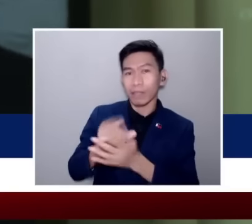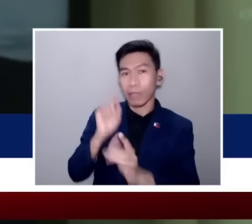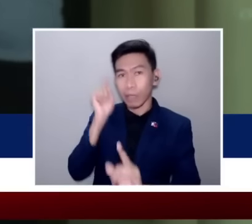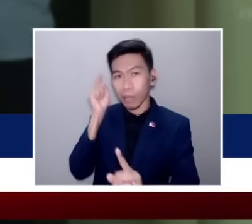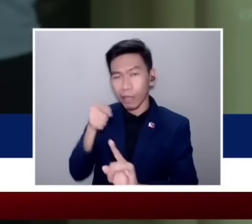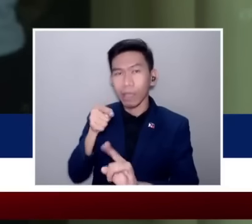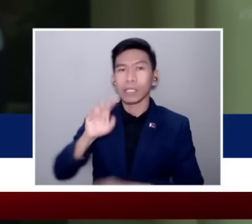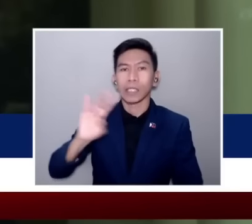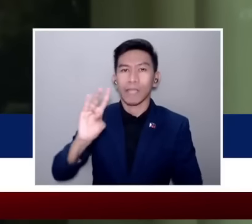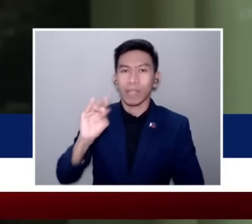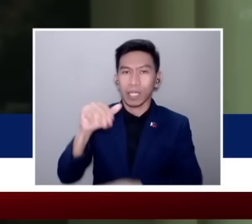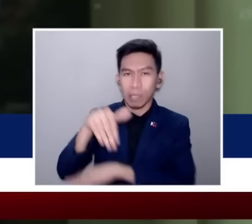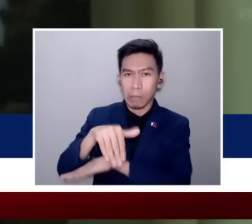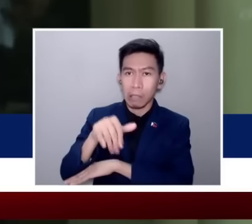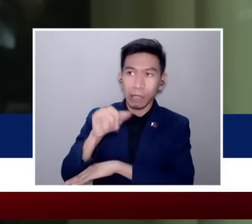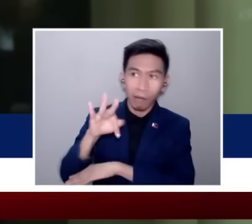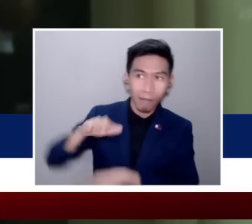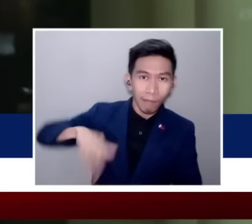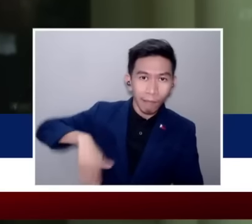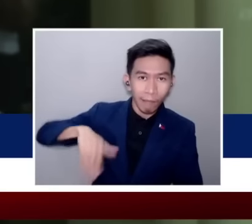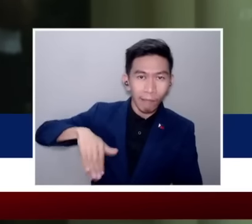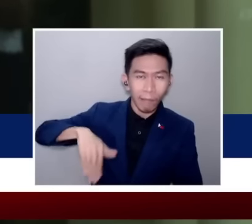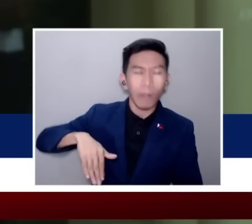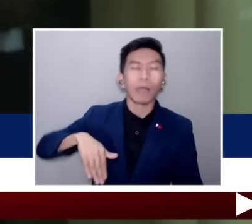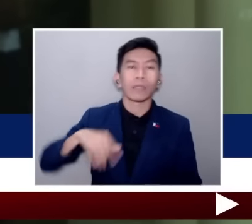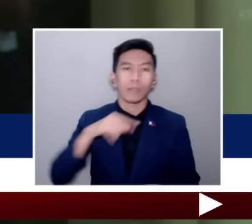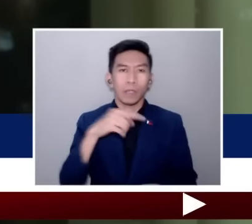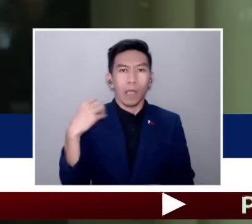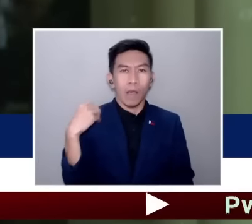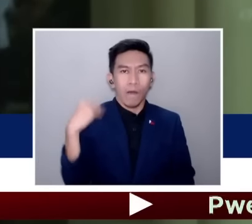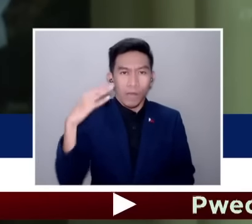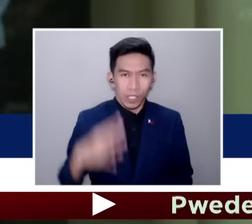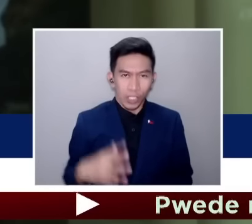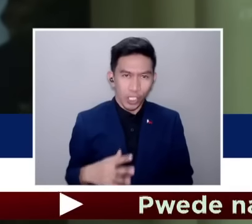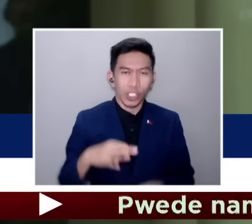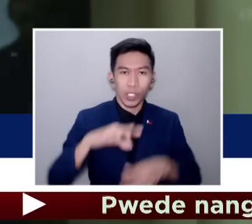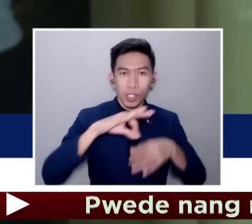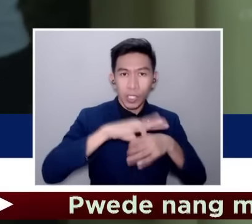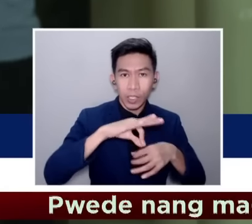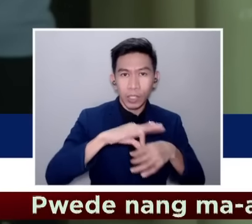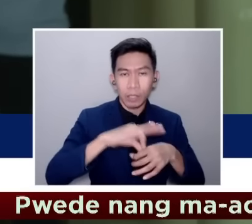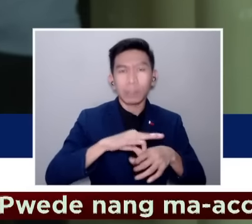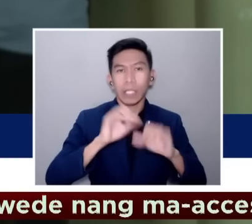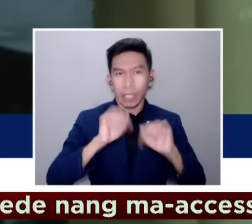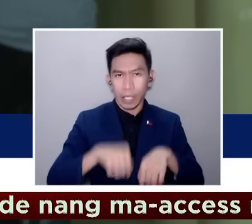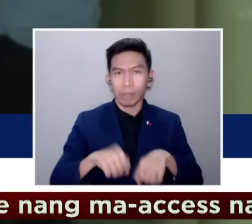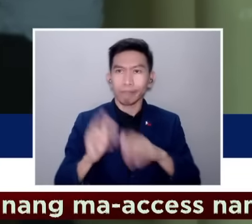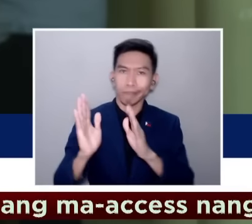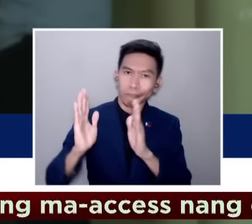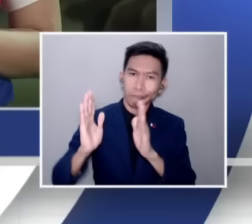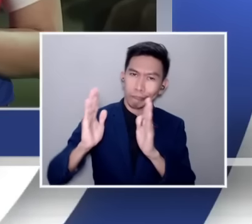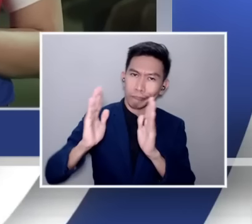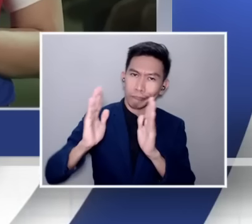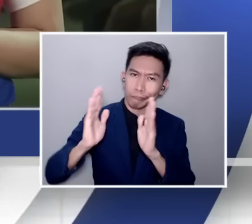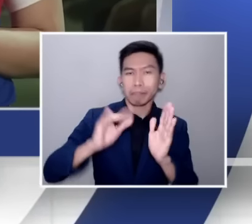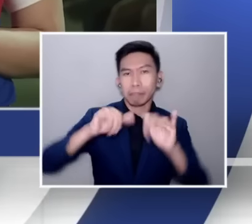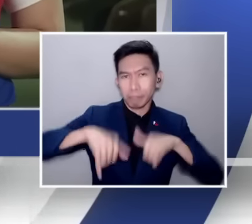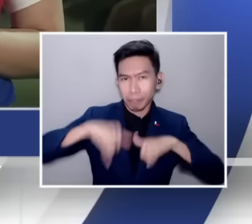ay handa ang ating mga miyembro ng electoral board na mag-extend. Henry. So, paano yan,